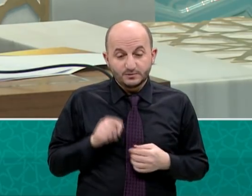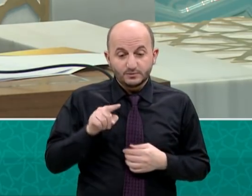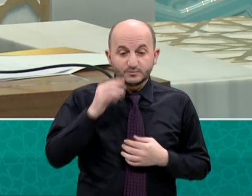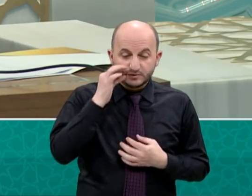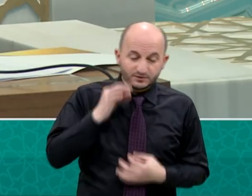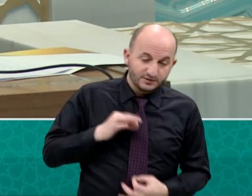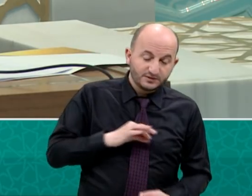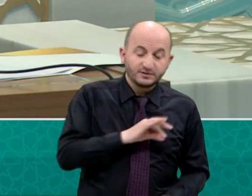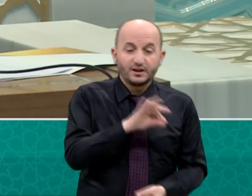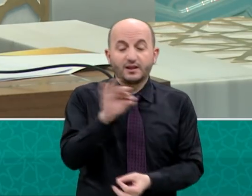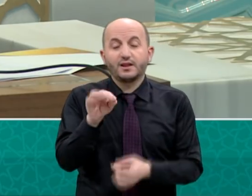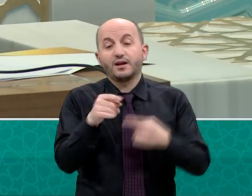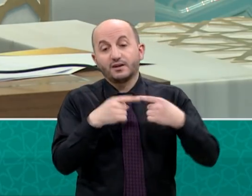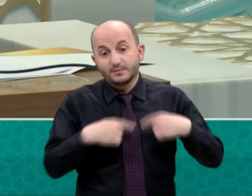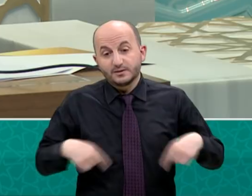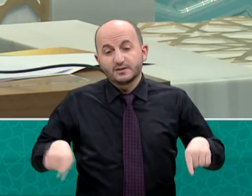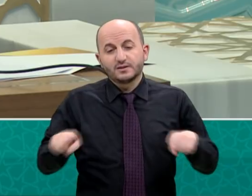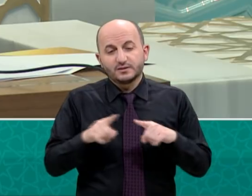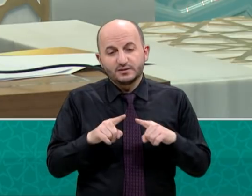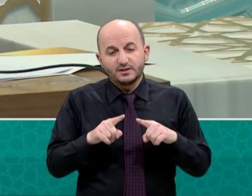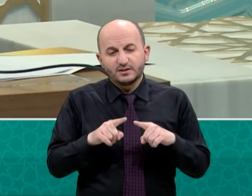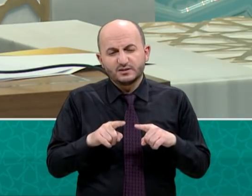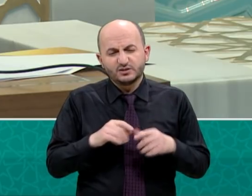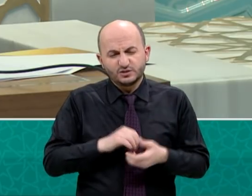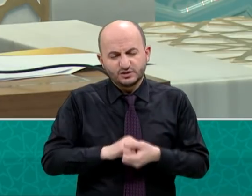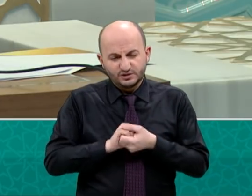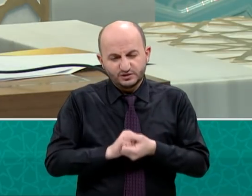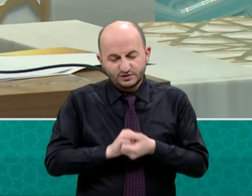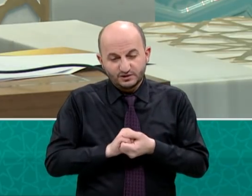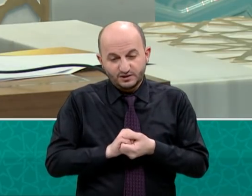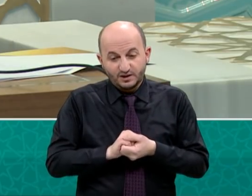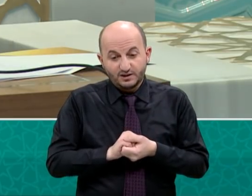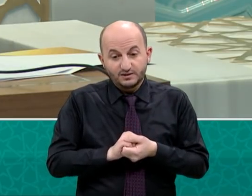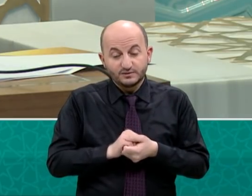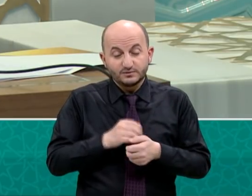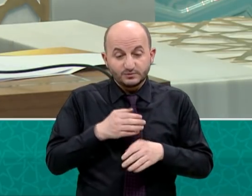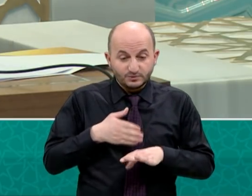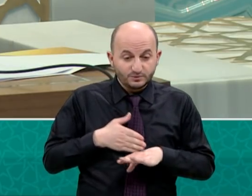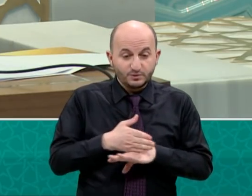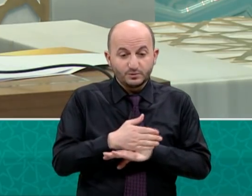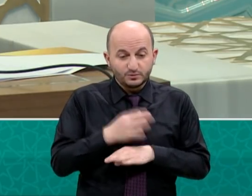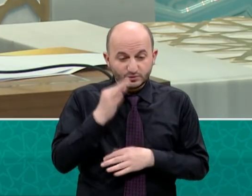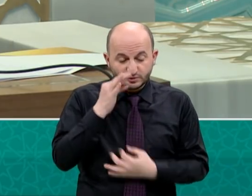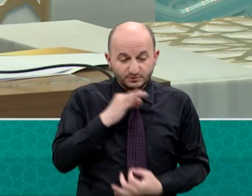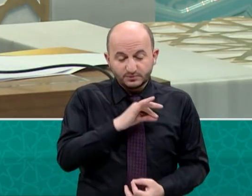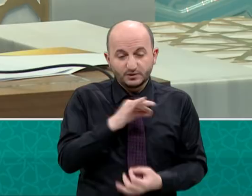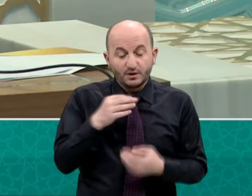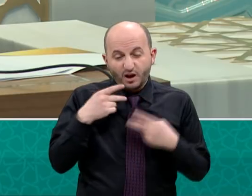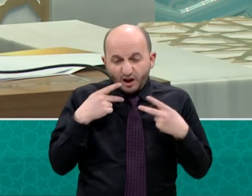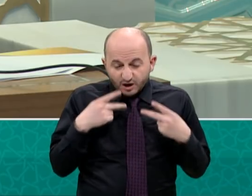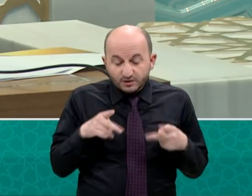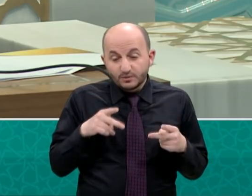insanları, bizleri madem ki sıddıklar, sadıklar olarak tanımlıyor, o zaman